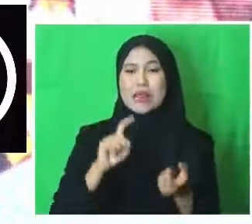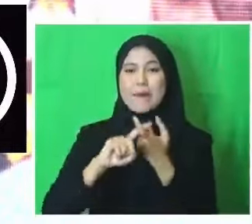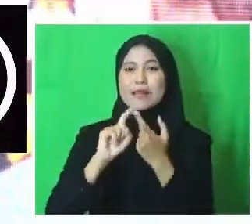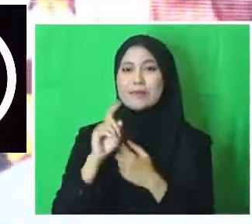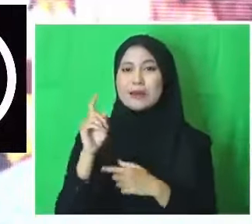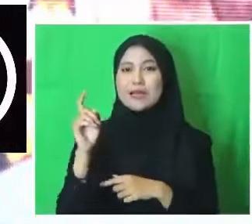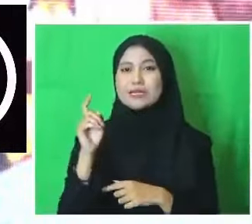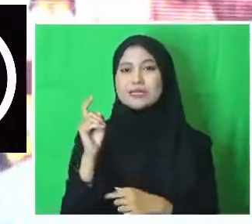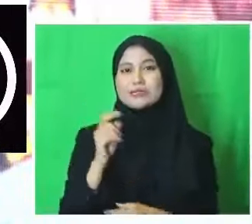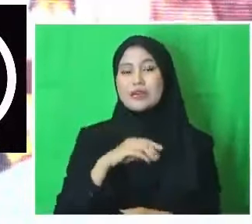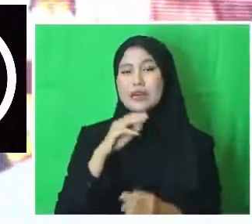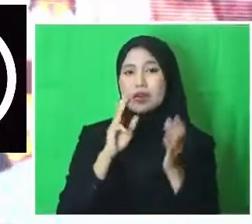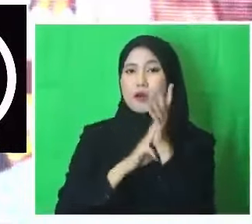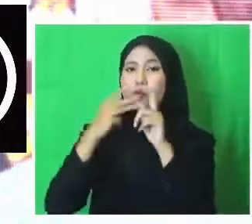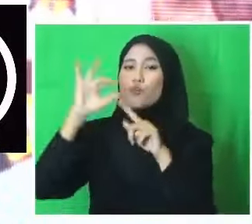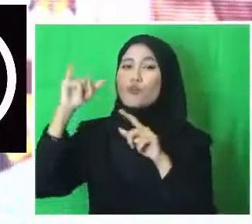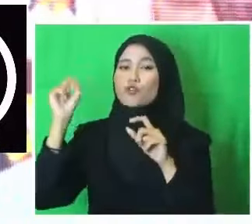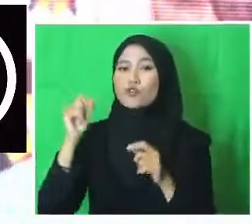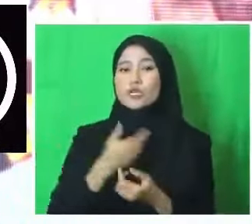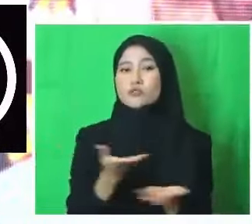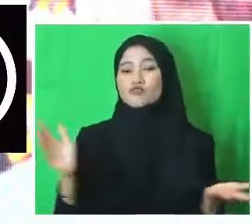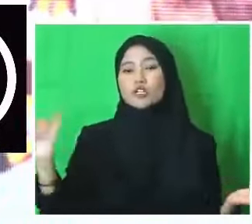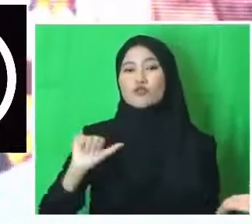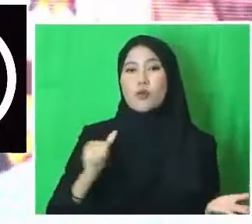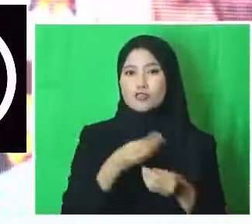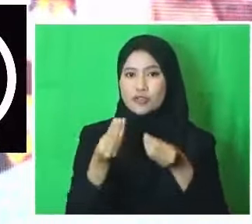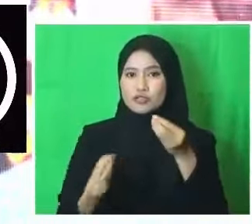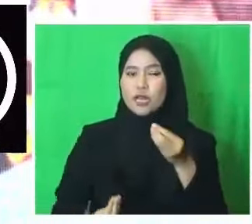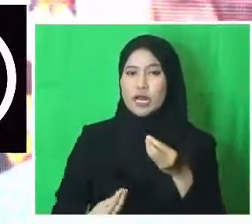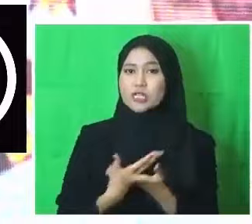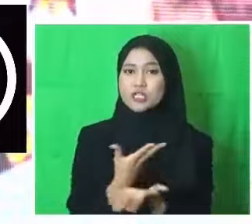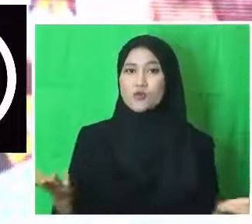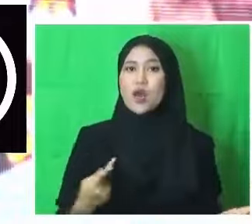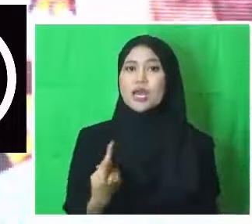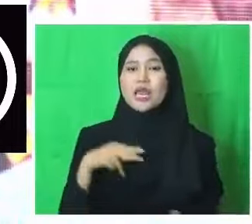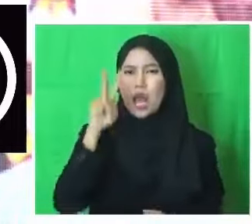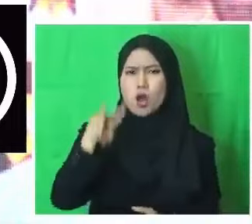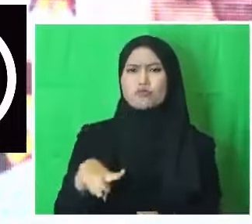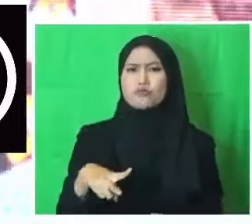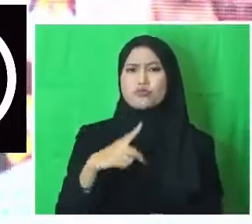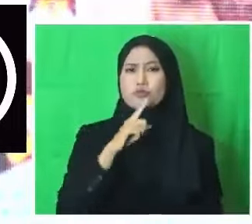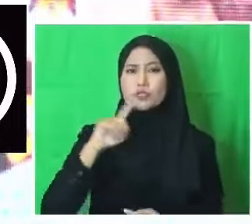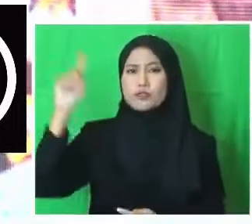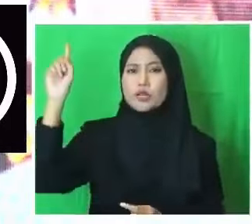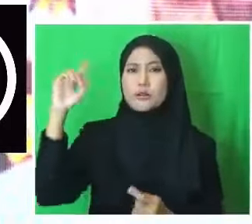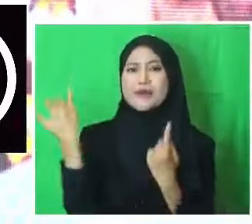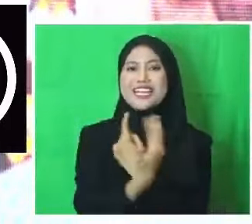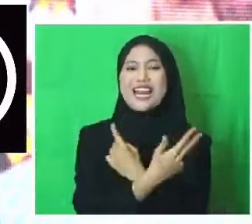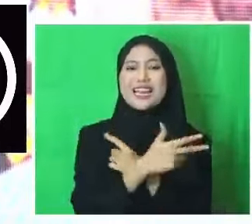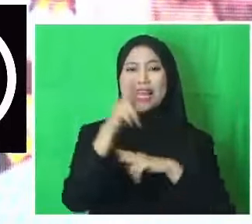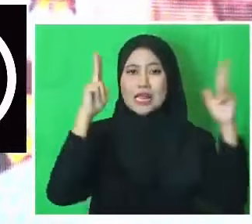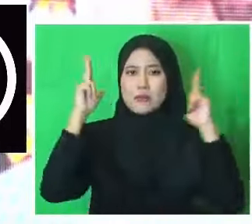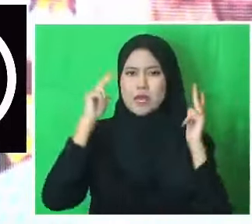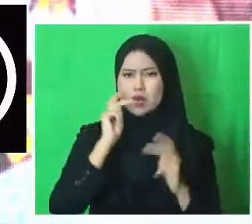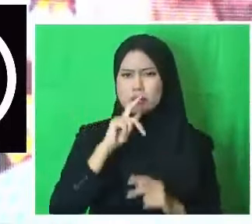NIM bujo tahu Samawa saudara-saudaraku sekalian kita harus bersyukur sebagai masyarakat NTB